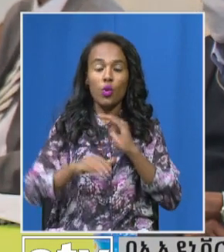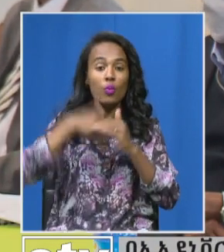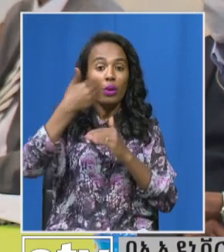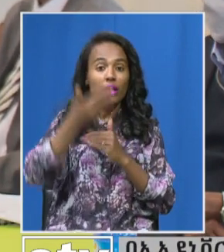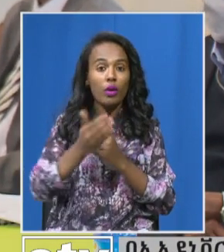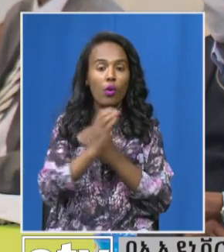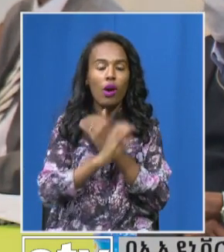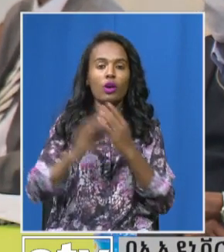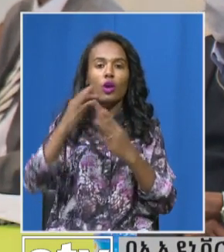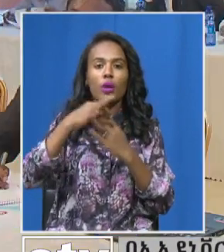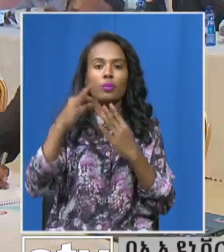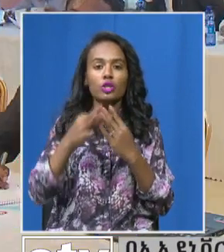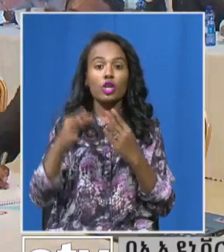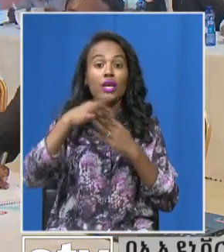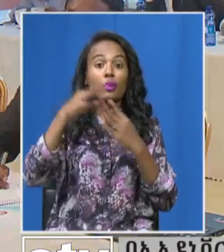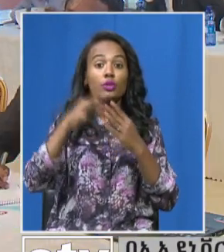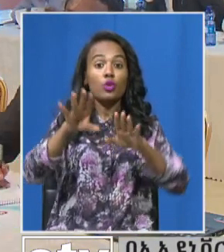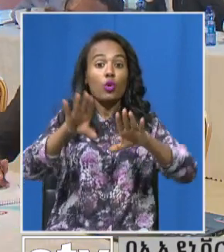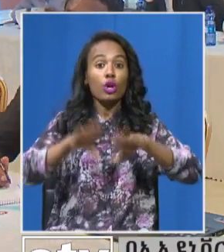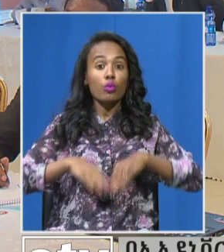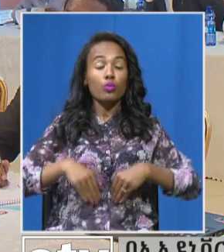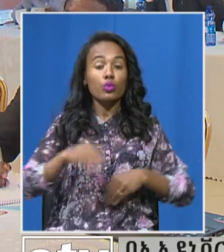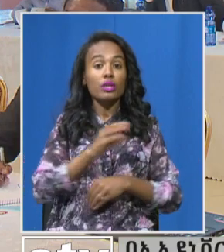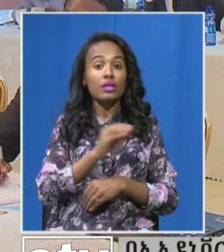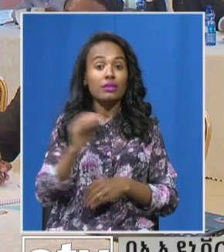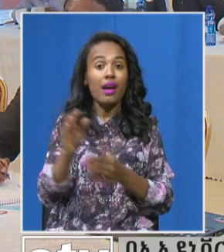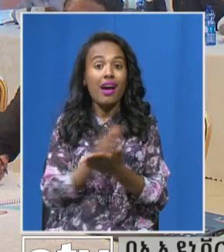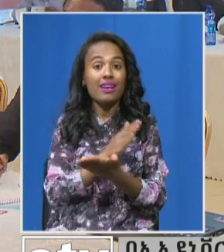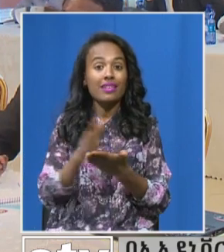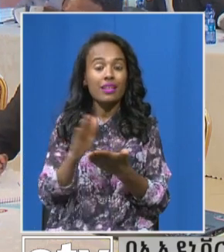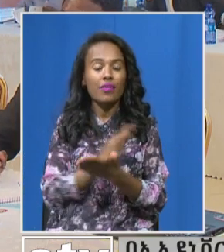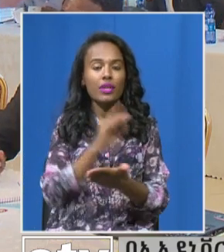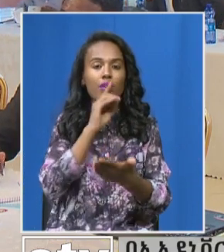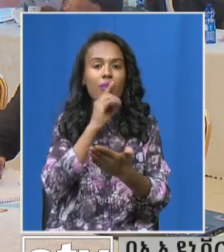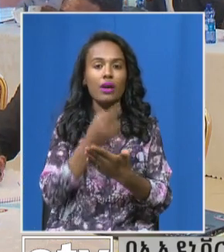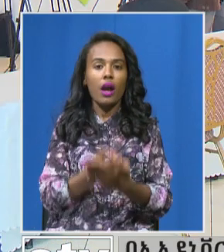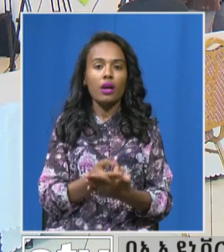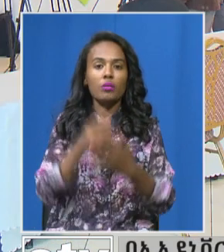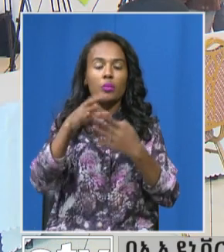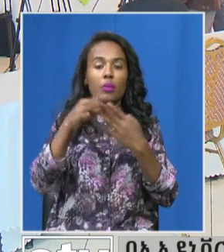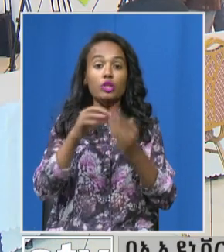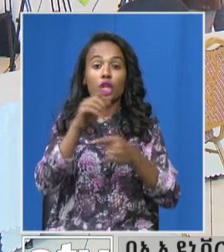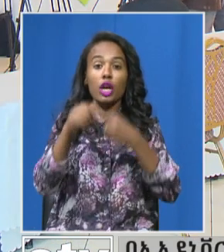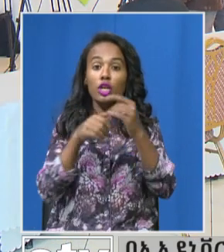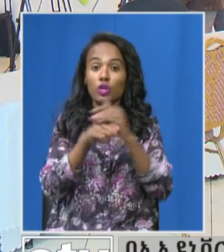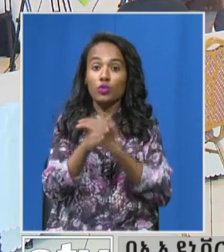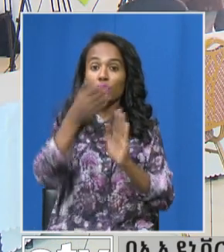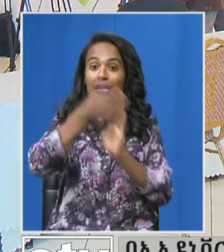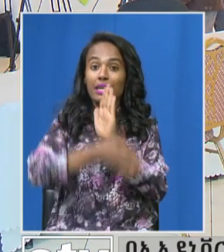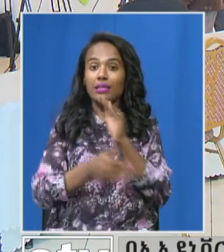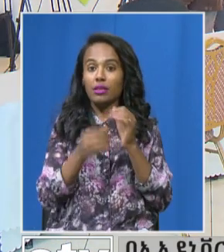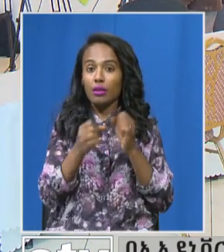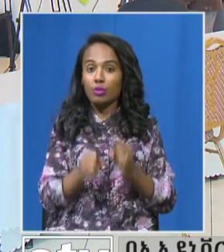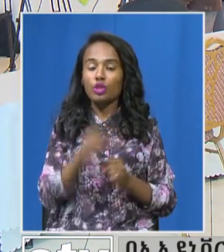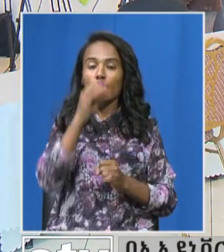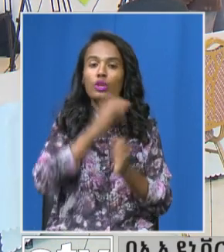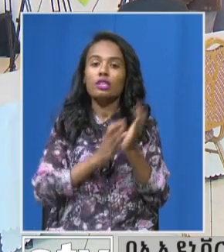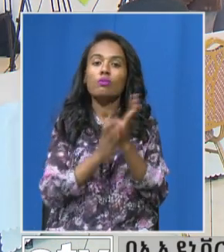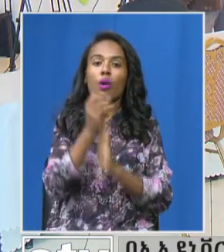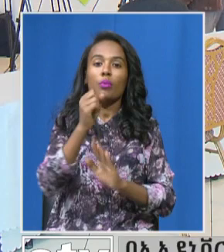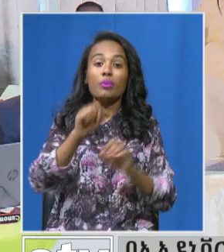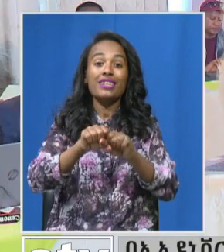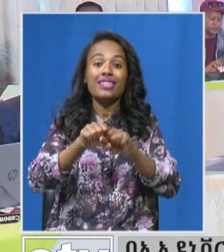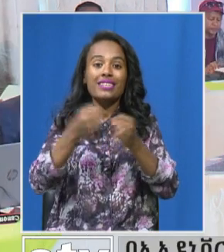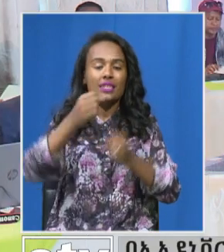በቀጣዩ ሀገራዊ ምርጫ የምርጫውን ቅቡልነትና አሳታፊነት ማረጋገጥም በምርጫ ሂደት ውስጥ ሊከሰት የሚችለውን የሰብአዊ መብት